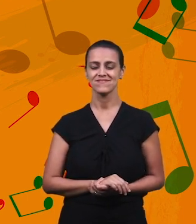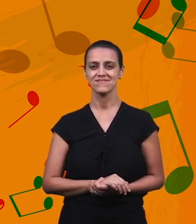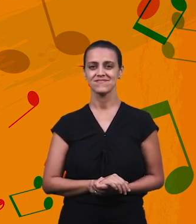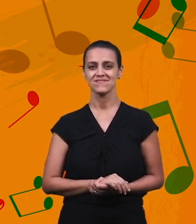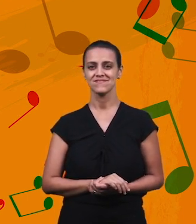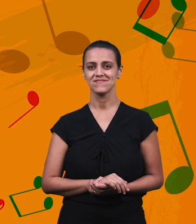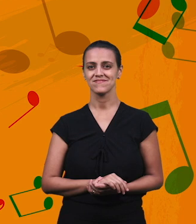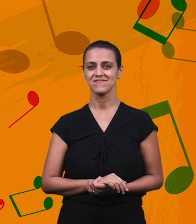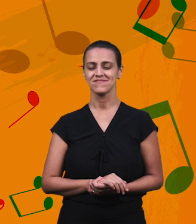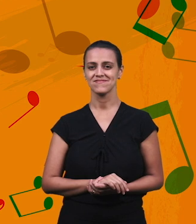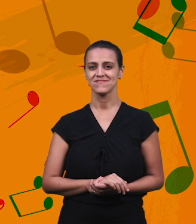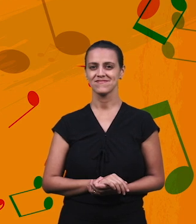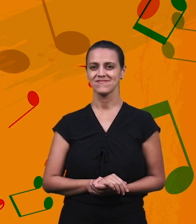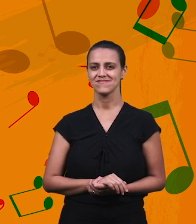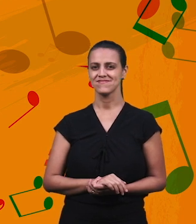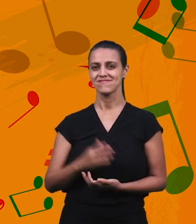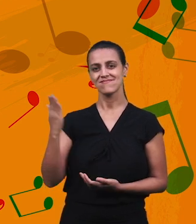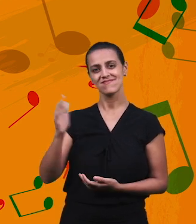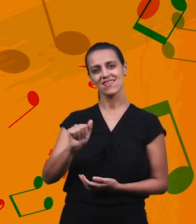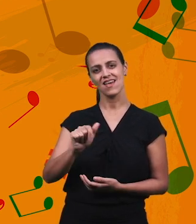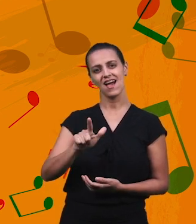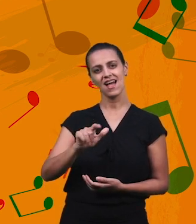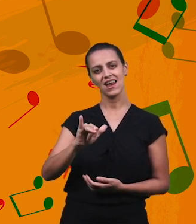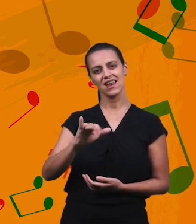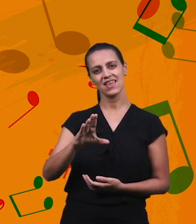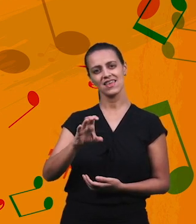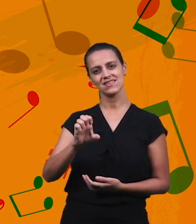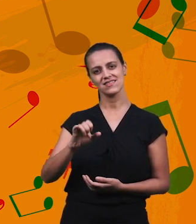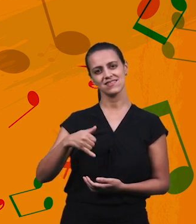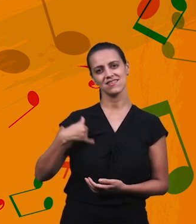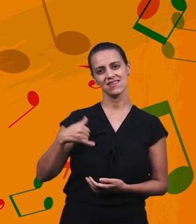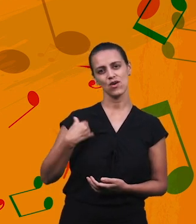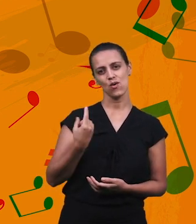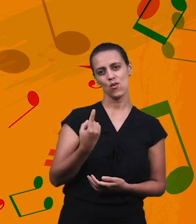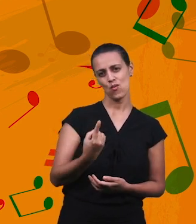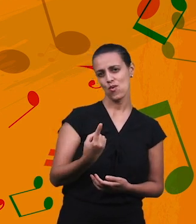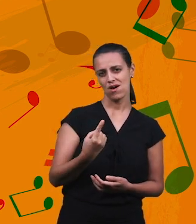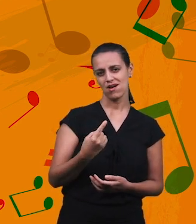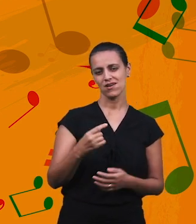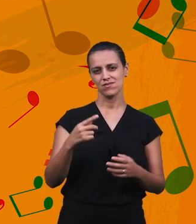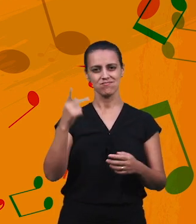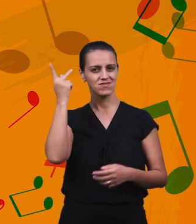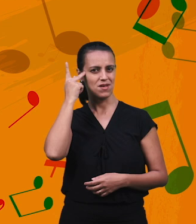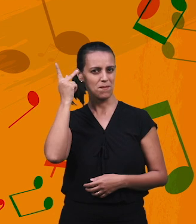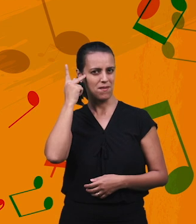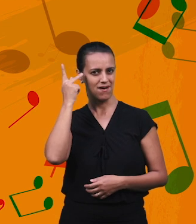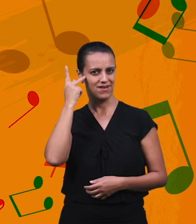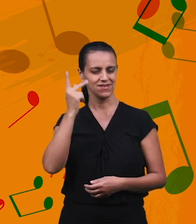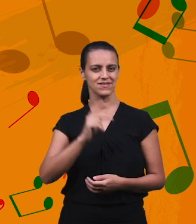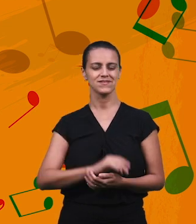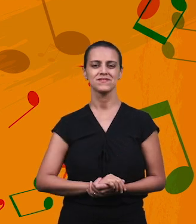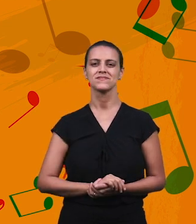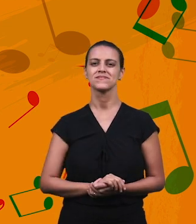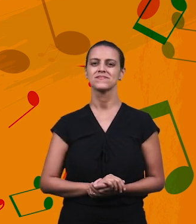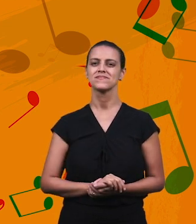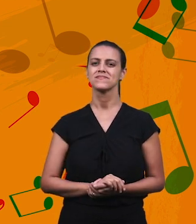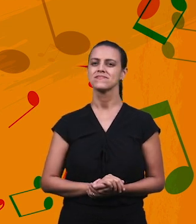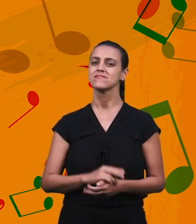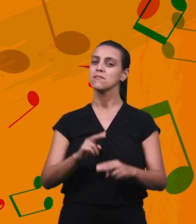feliz, eu Alice, de 1 an et 10 mois, São Paulo, capitale.